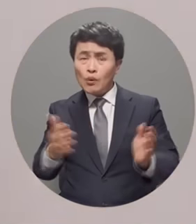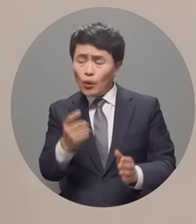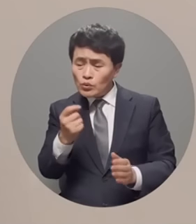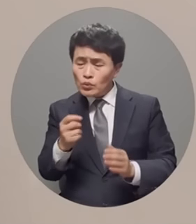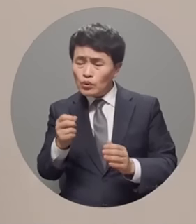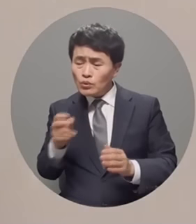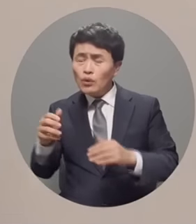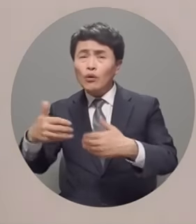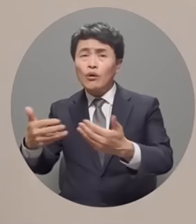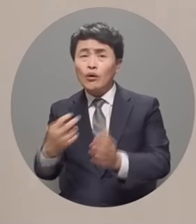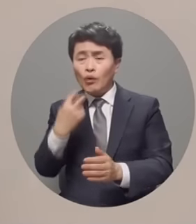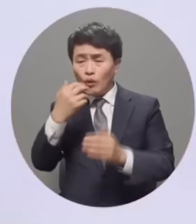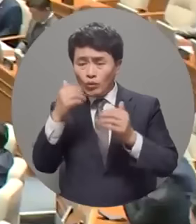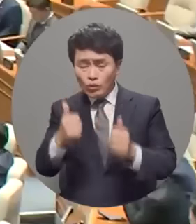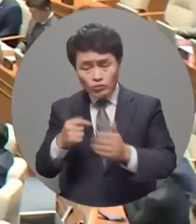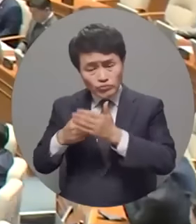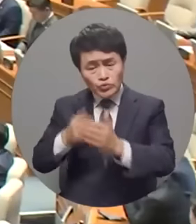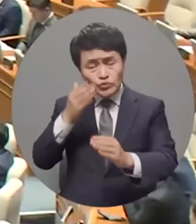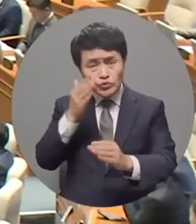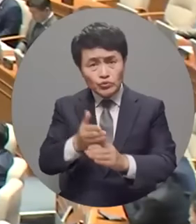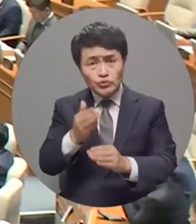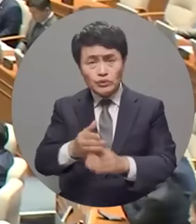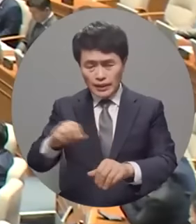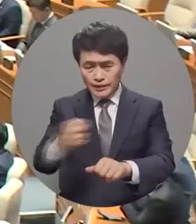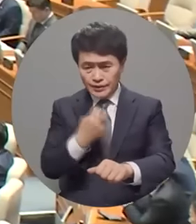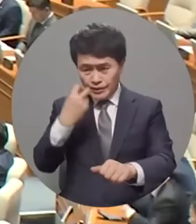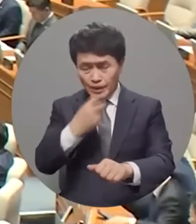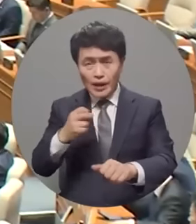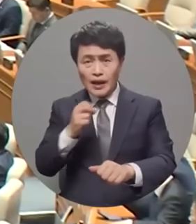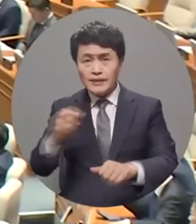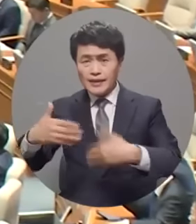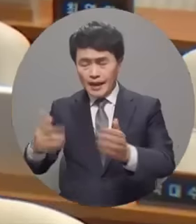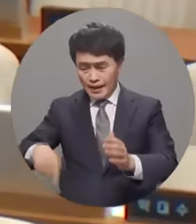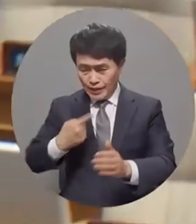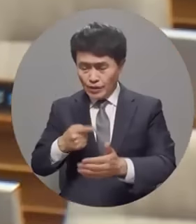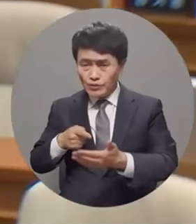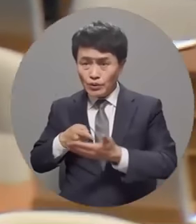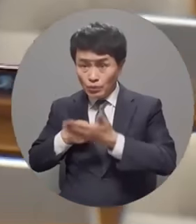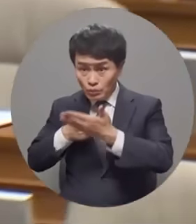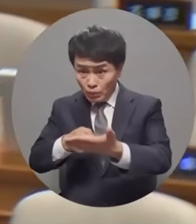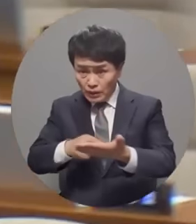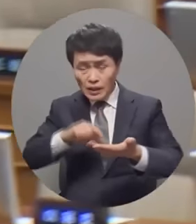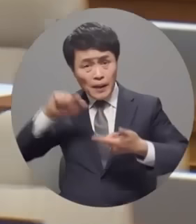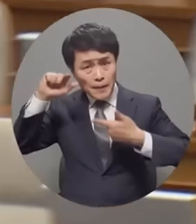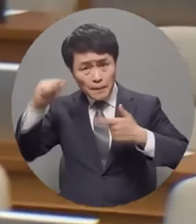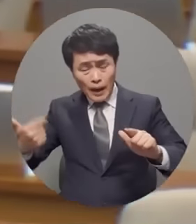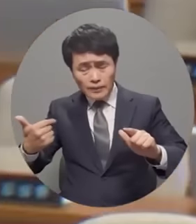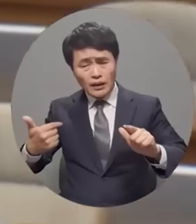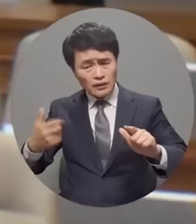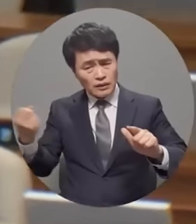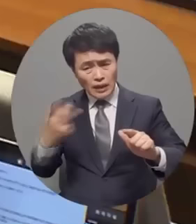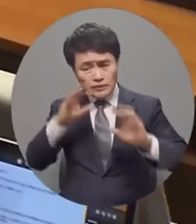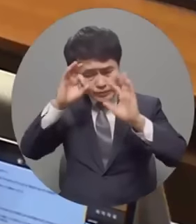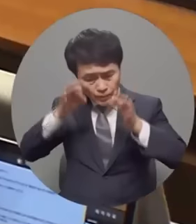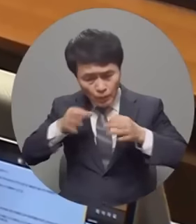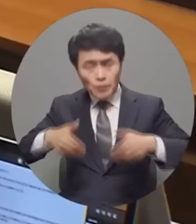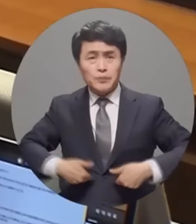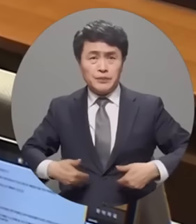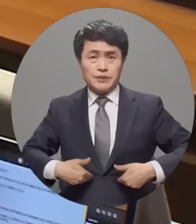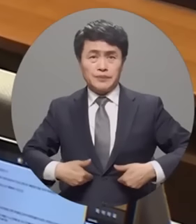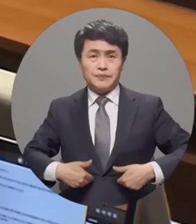시절 검찰 수사가 진행 중인 사건에 대한 특검과 야당의 단독 통과를 반대했다는 점은 되짚어볼 대목입니다. 알고